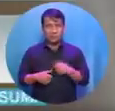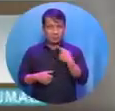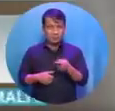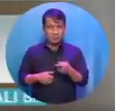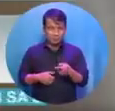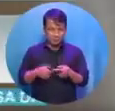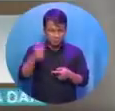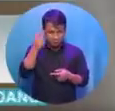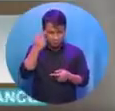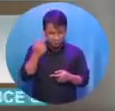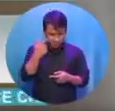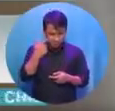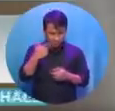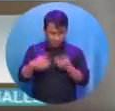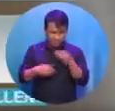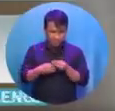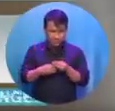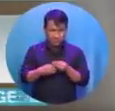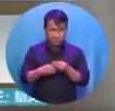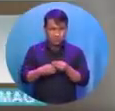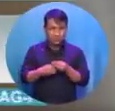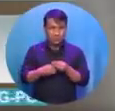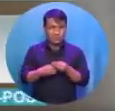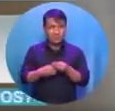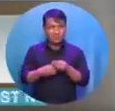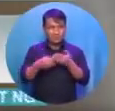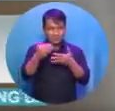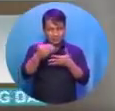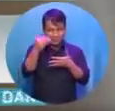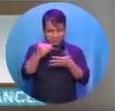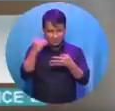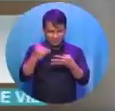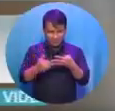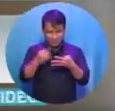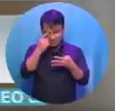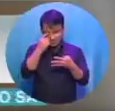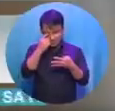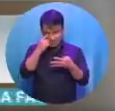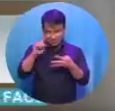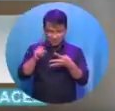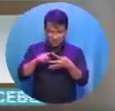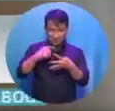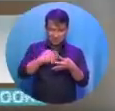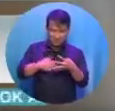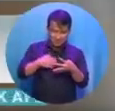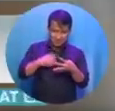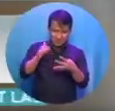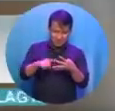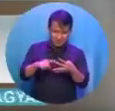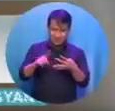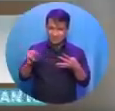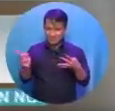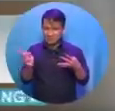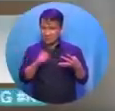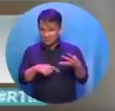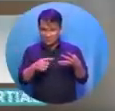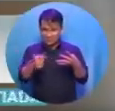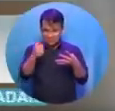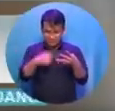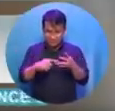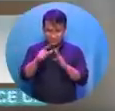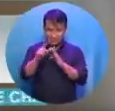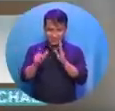natin si Katrina Garrett. Dito na. O, di ba? Step by step. Una muna yung complainant, tapos respondent,